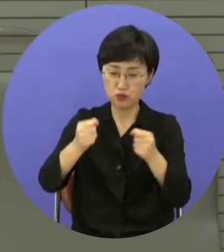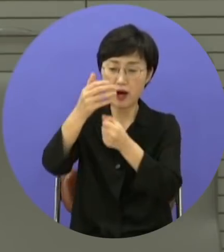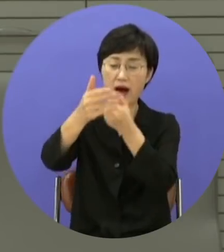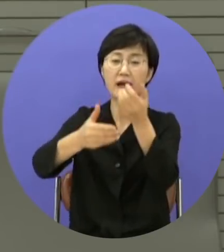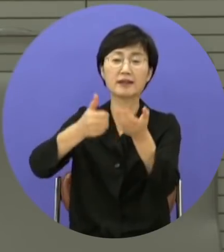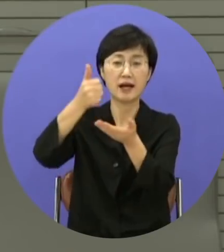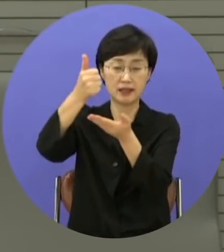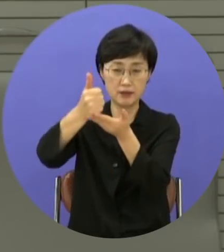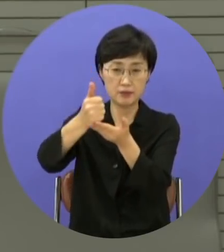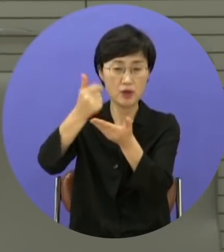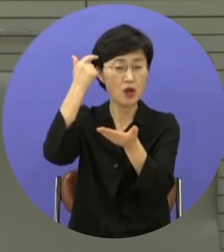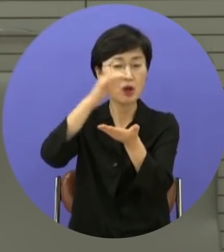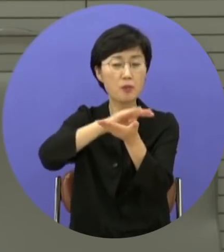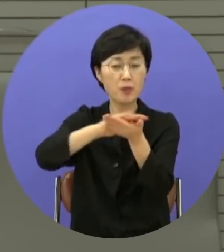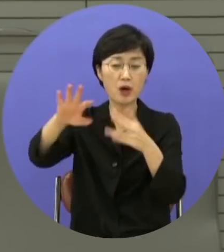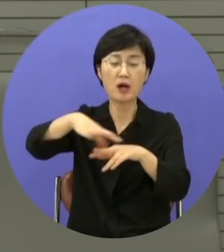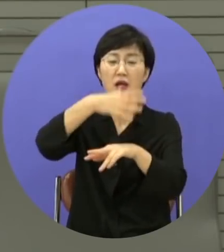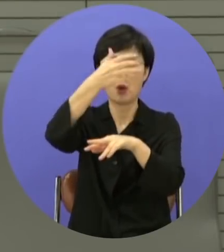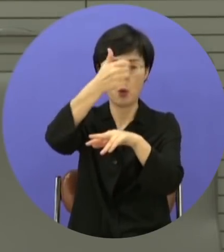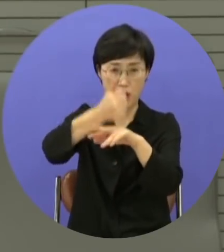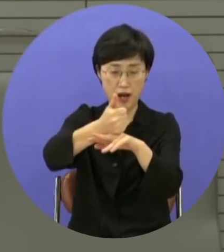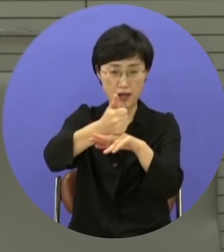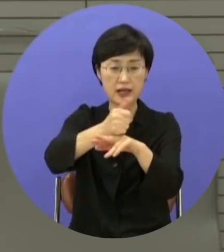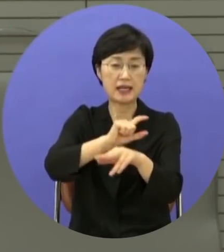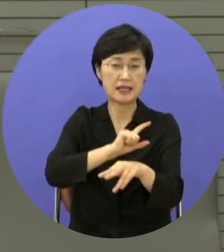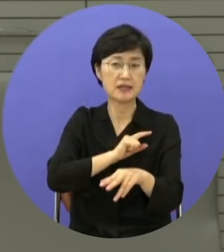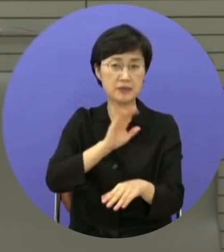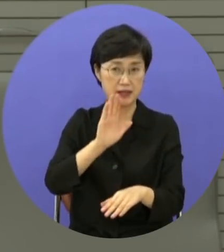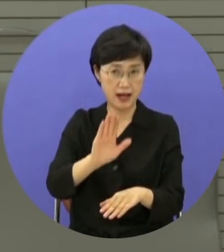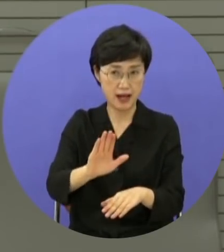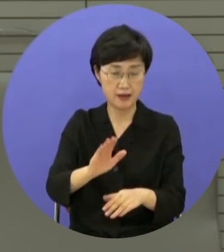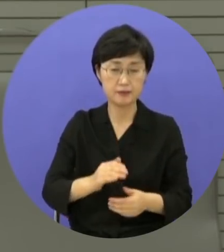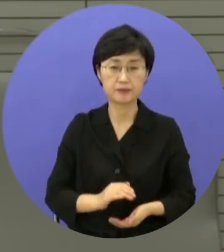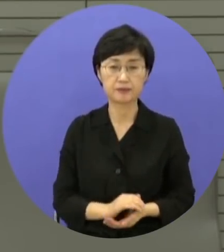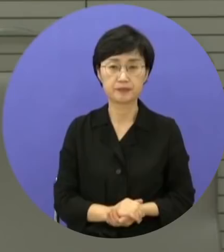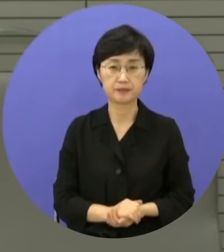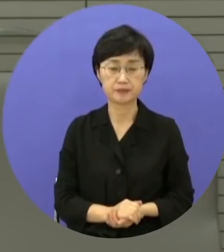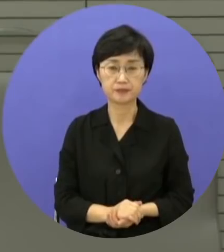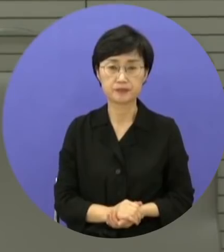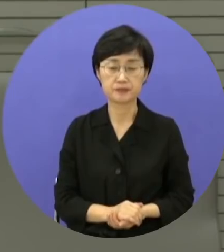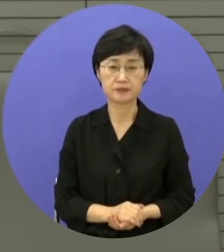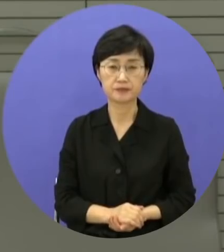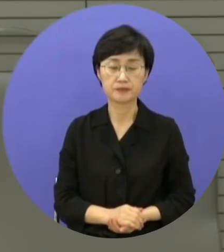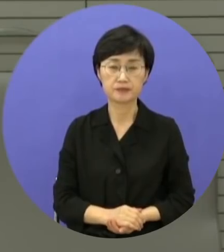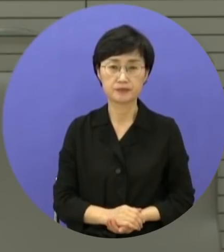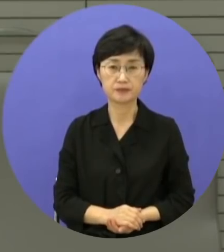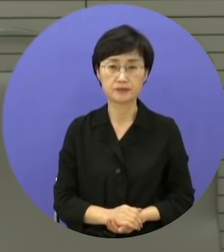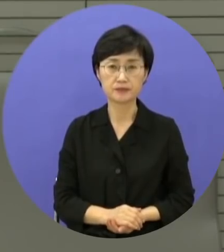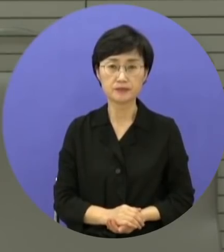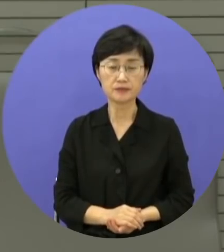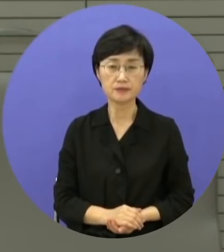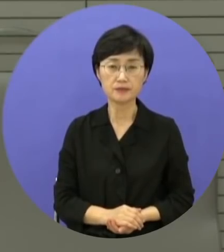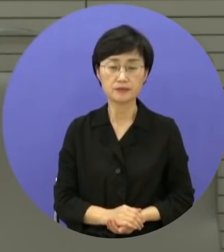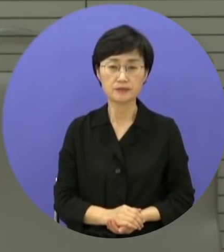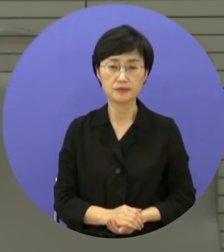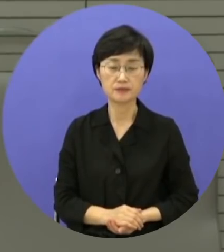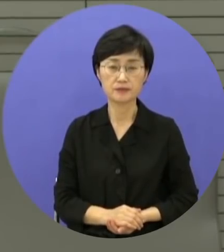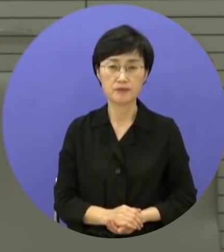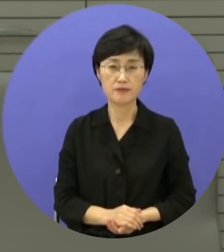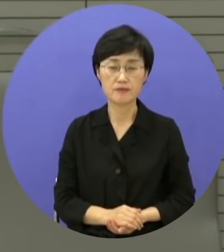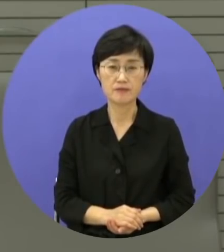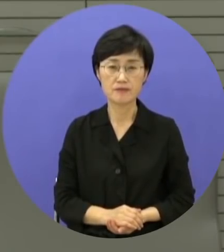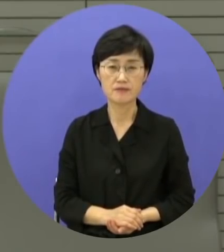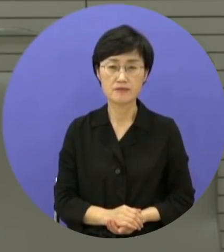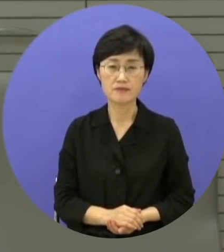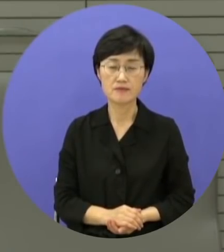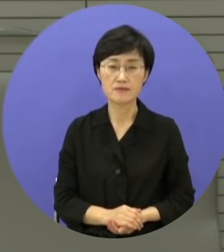것임이라. For to us a child is born, to us a son is given, and the government shall be upon his shoulder, and his name shall be called Wonderful Counselor,